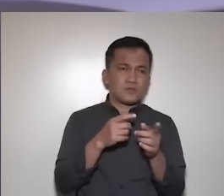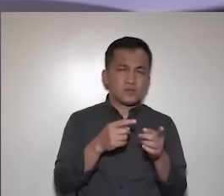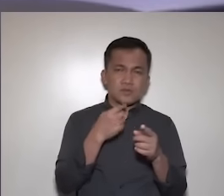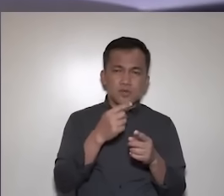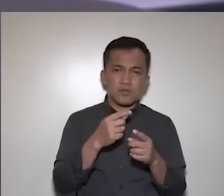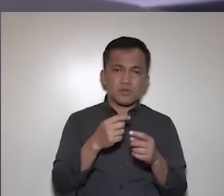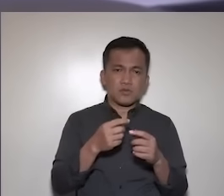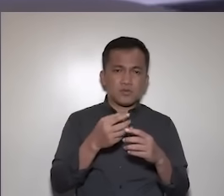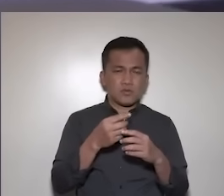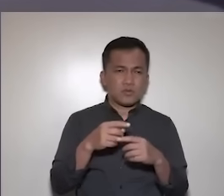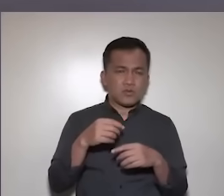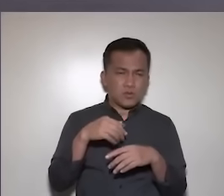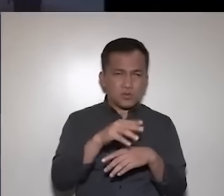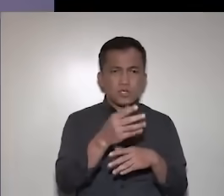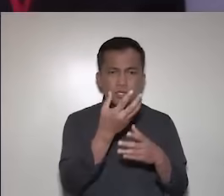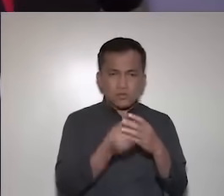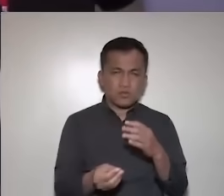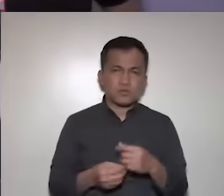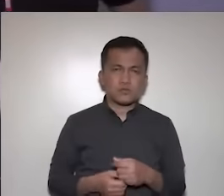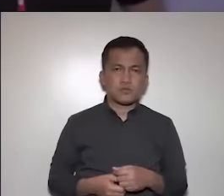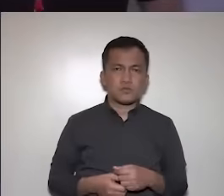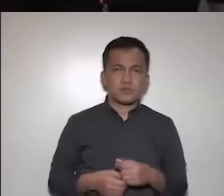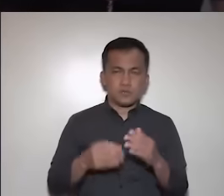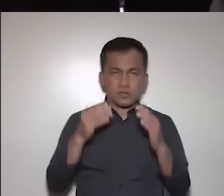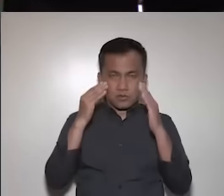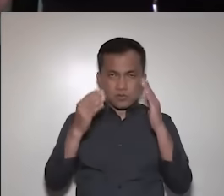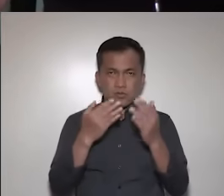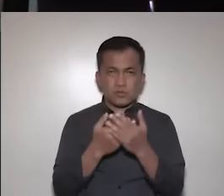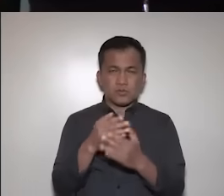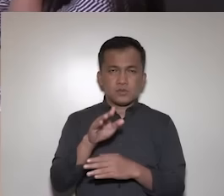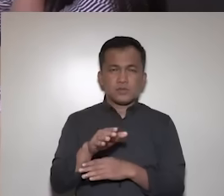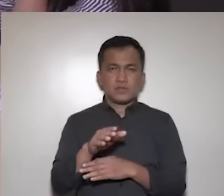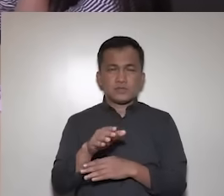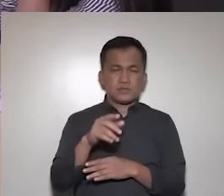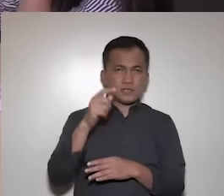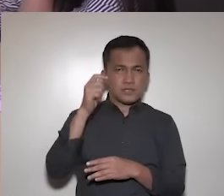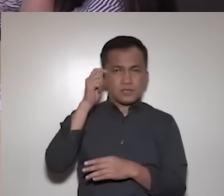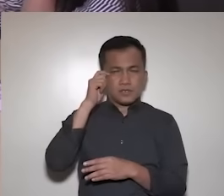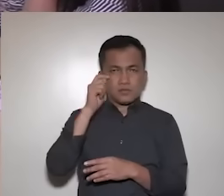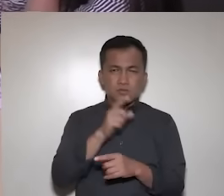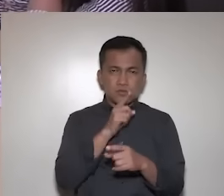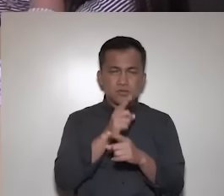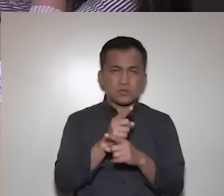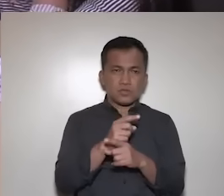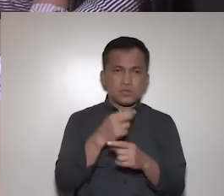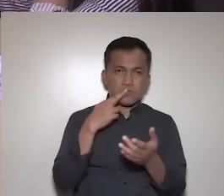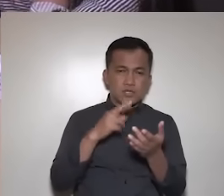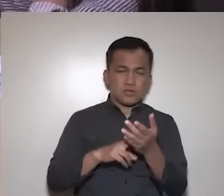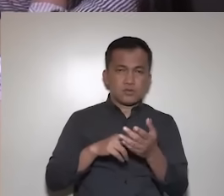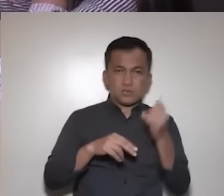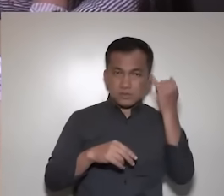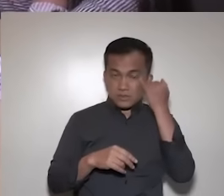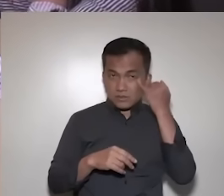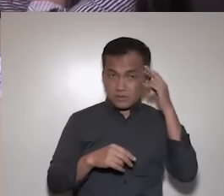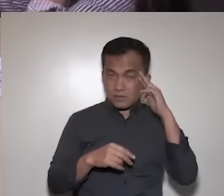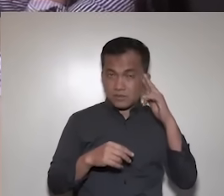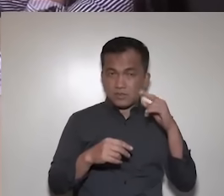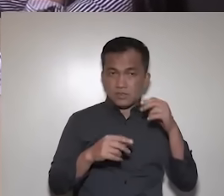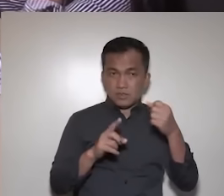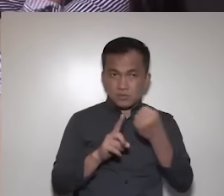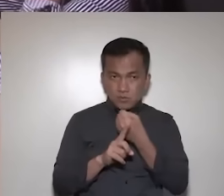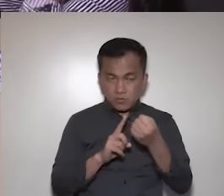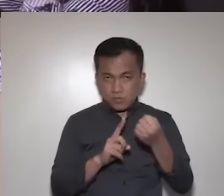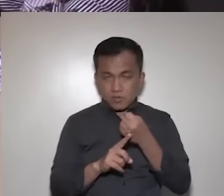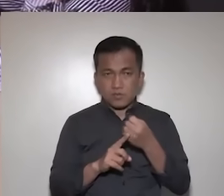naman inalo yung pinapadala ko. Hello po, magandang tanghali po, Ma'am Tamani. Totoo ba na may record dyan si Jian na nambubugbog